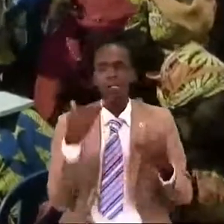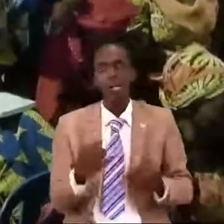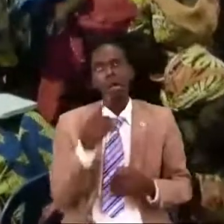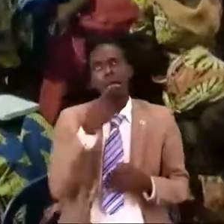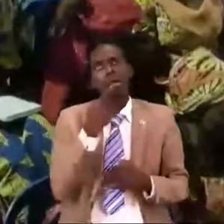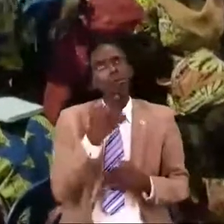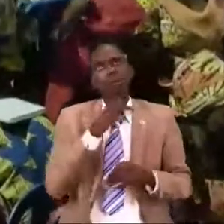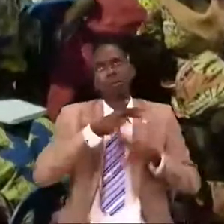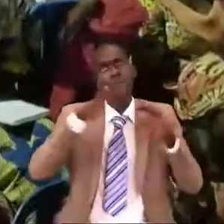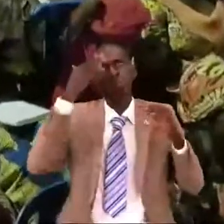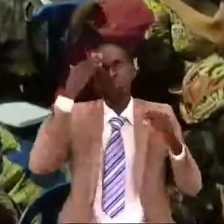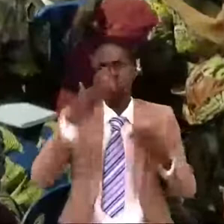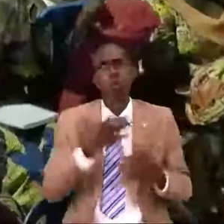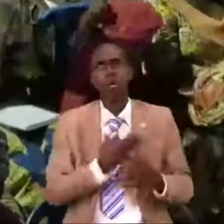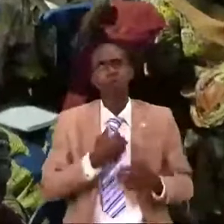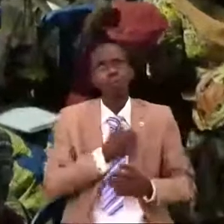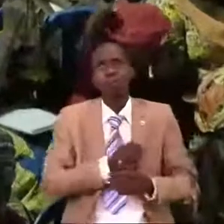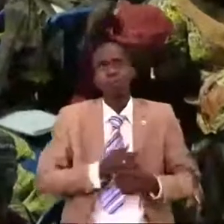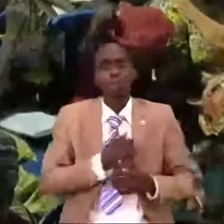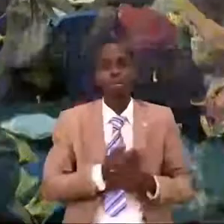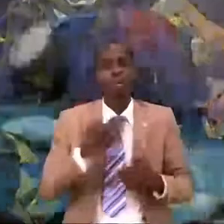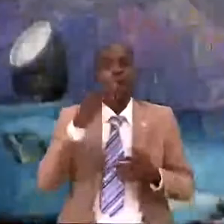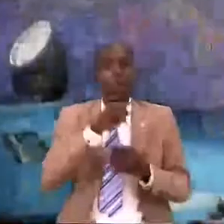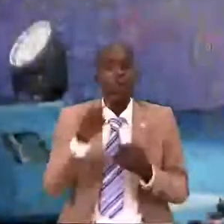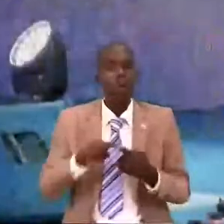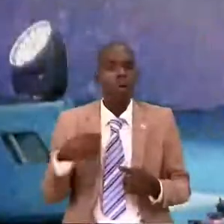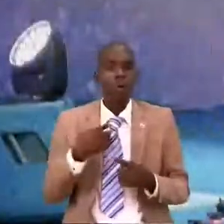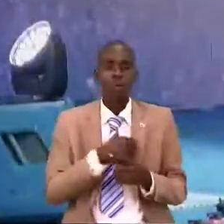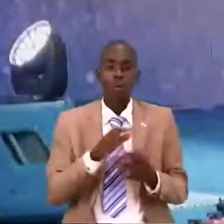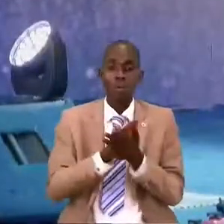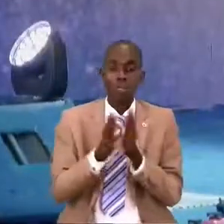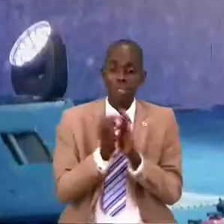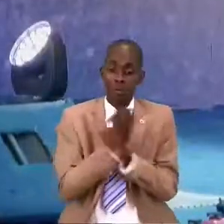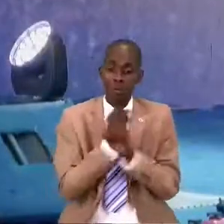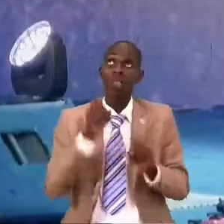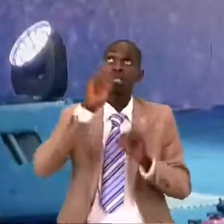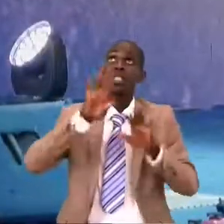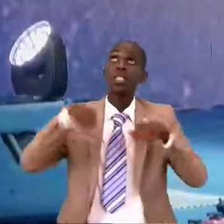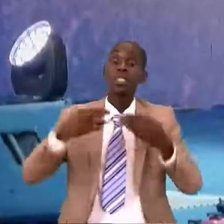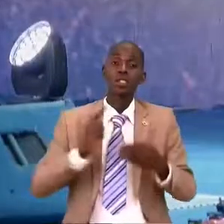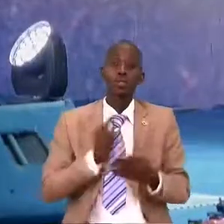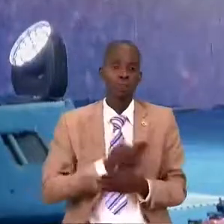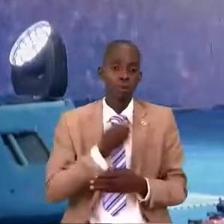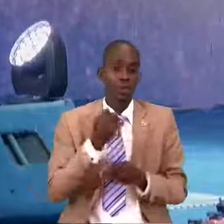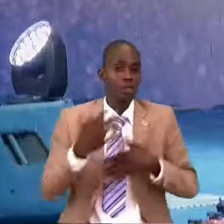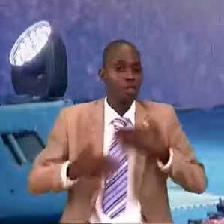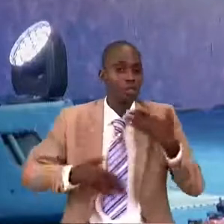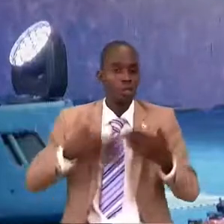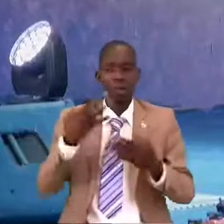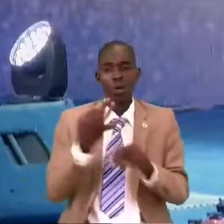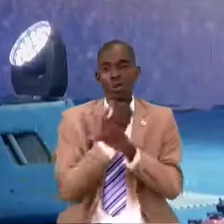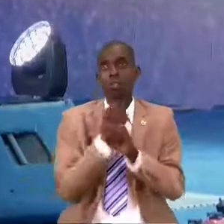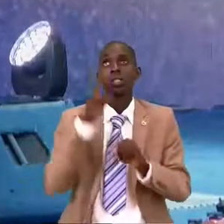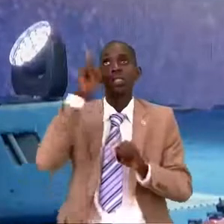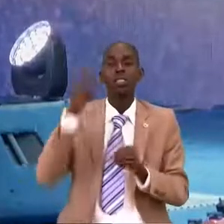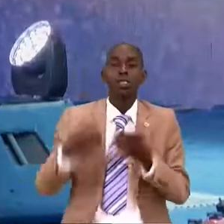accorde la joie du salut. Aidez, rends-moi la joie de ton salut, le